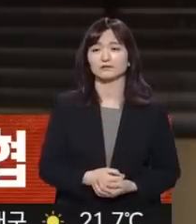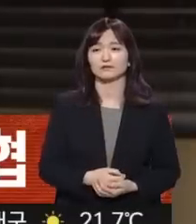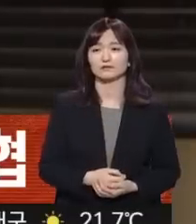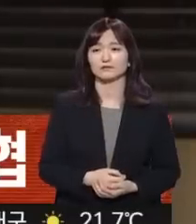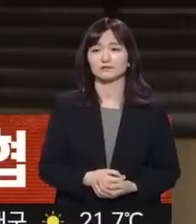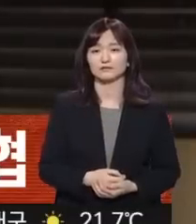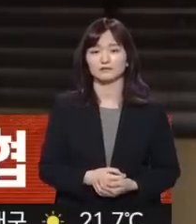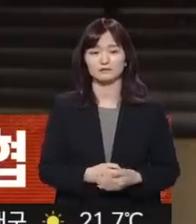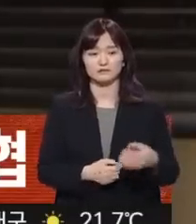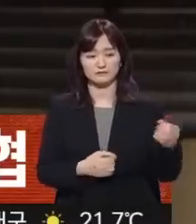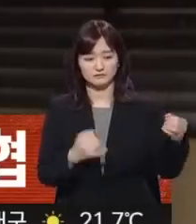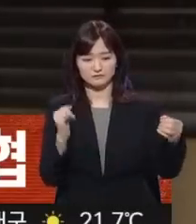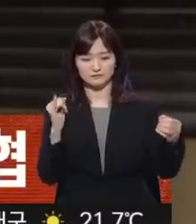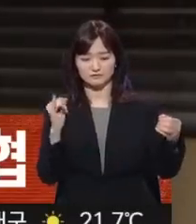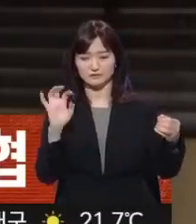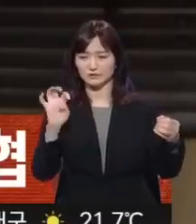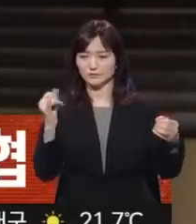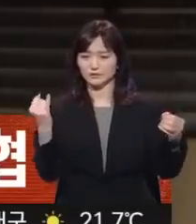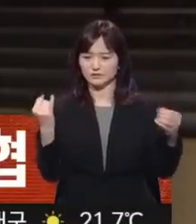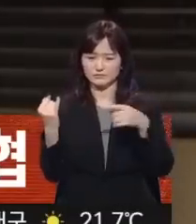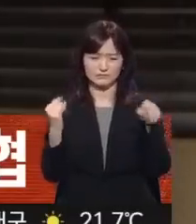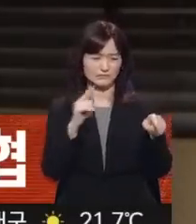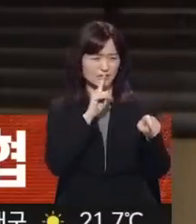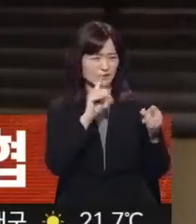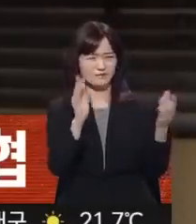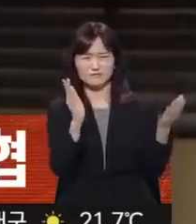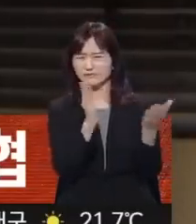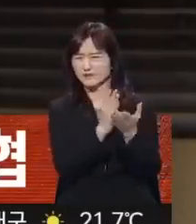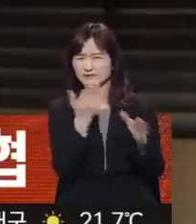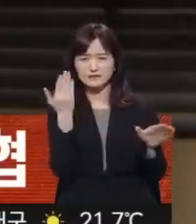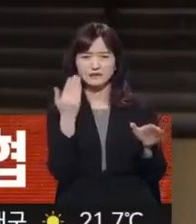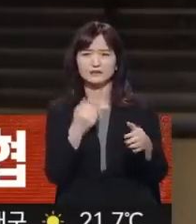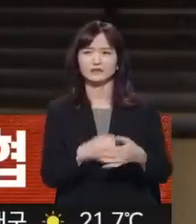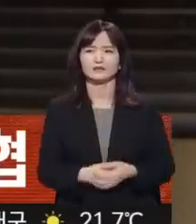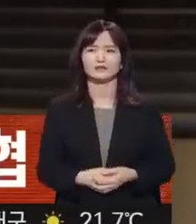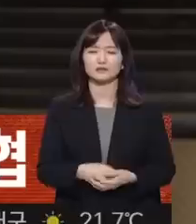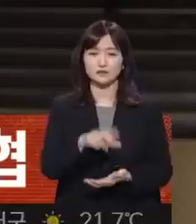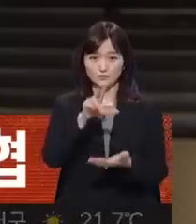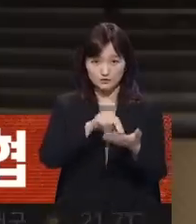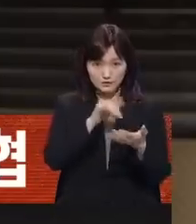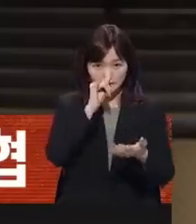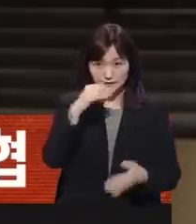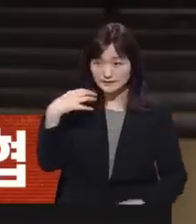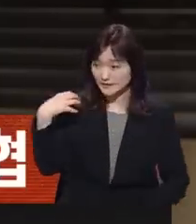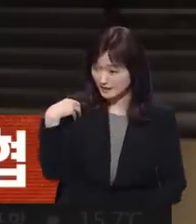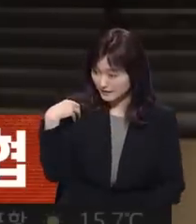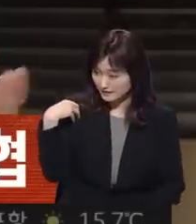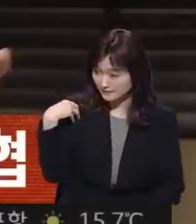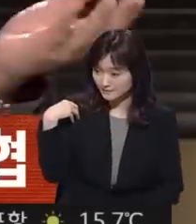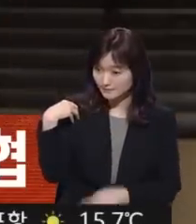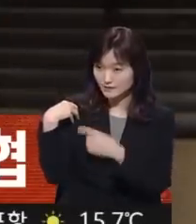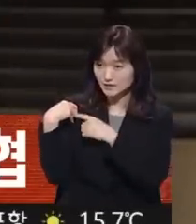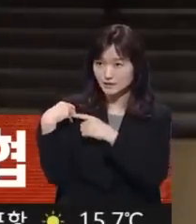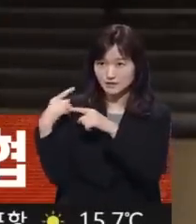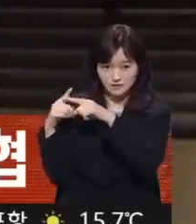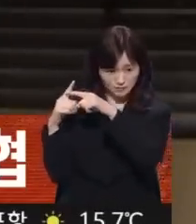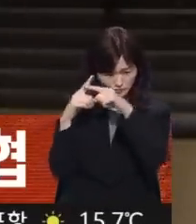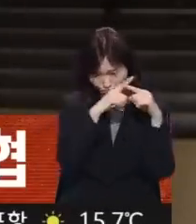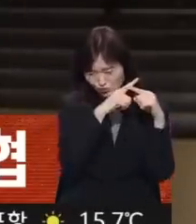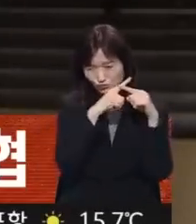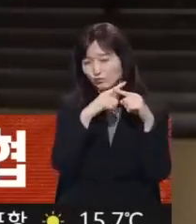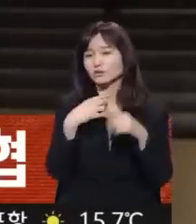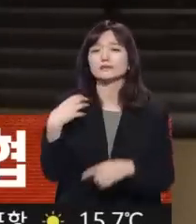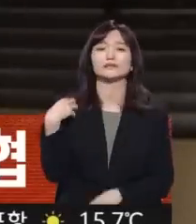말 자체가 되지가 않는 거예요. 예. 문제가 생겼고 책임이 있을 때 질 수 있다라는 표현이지 이게 무조건 나간다고 책임진다는